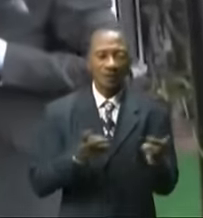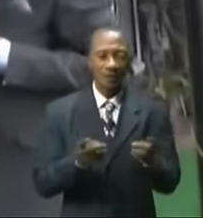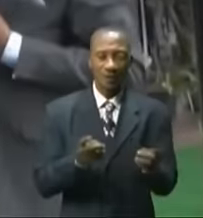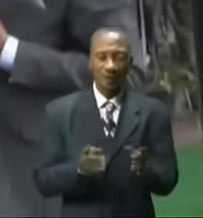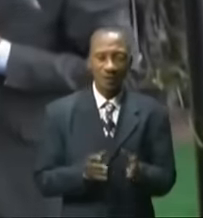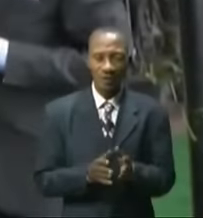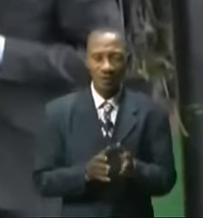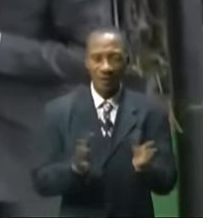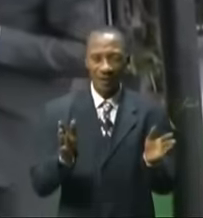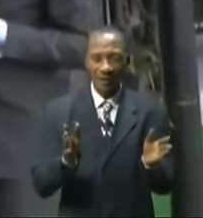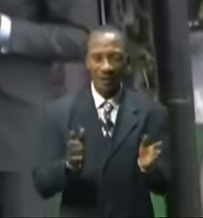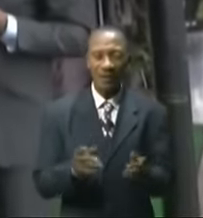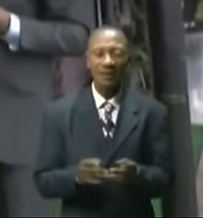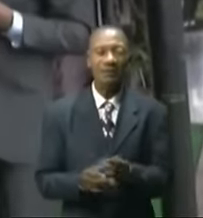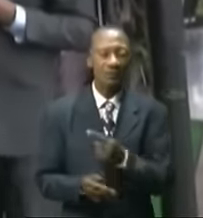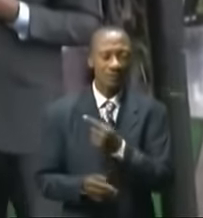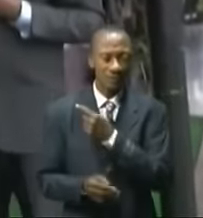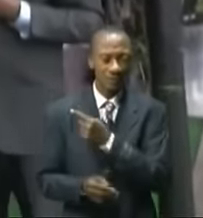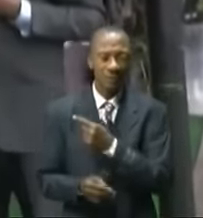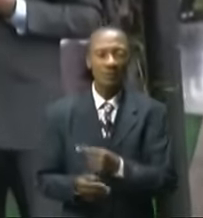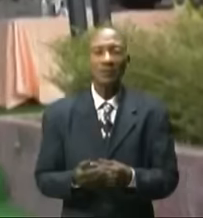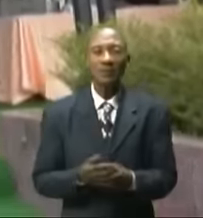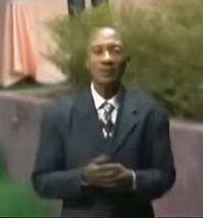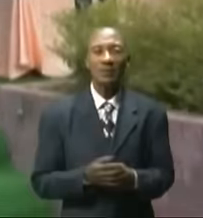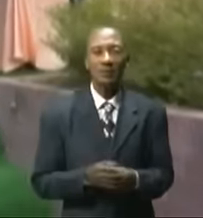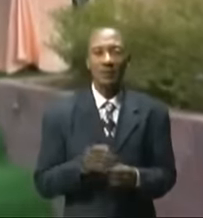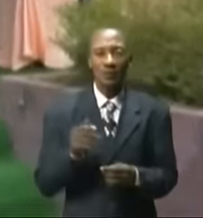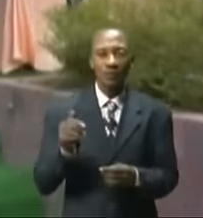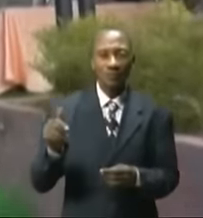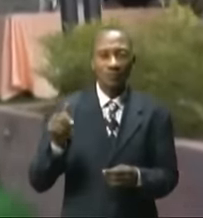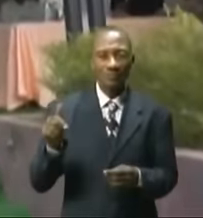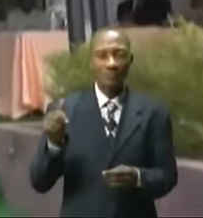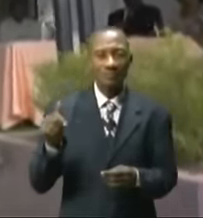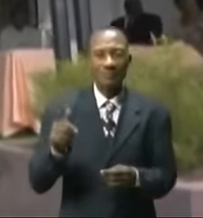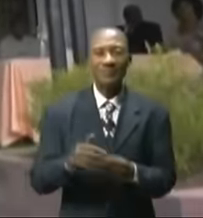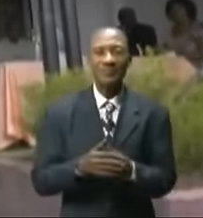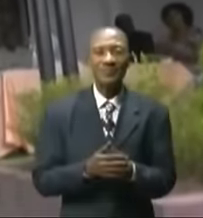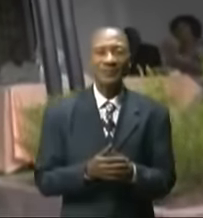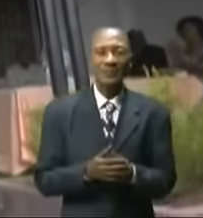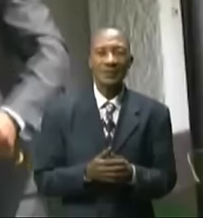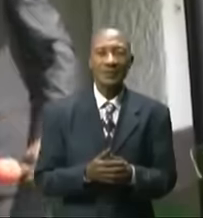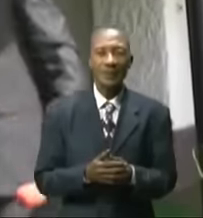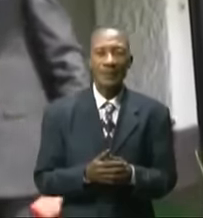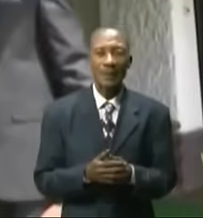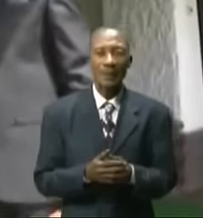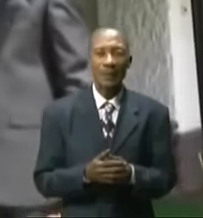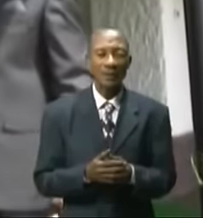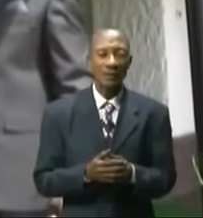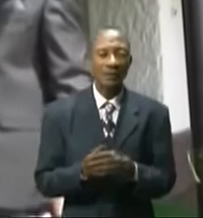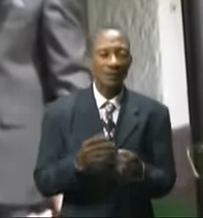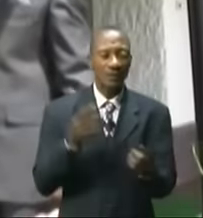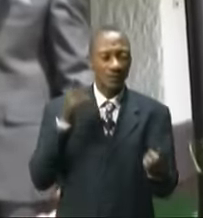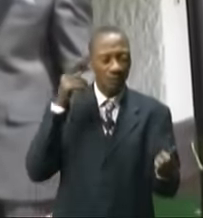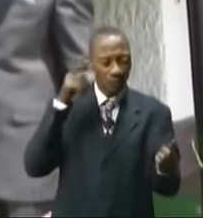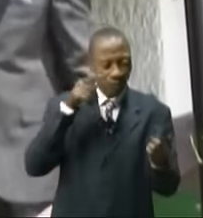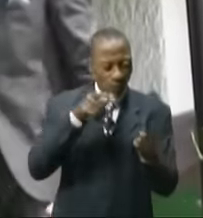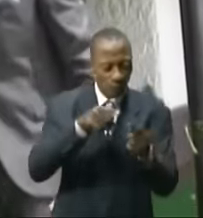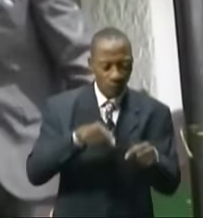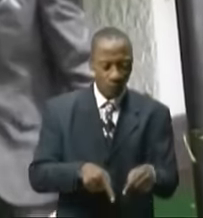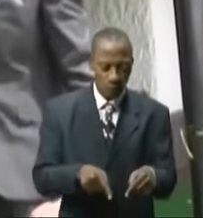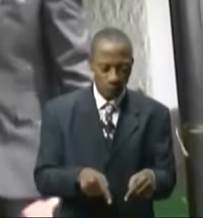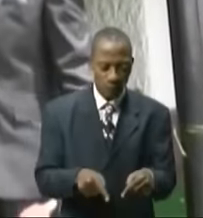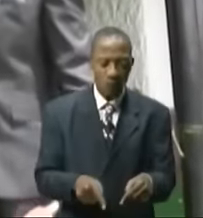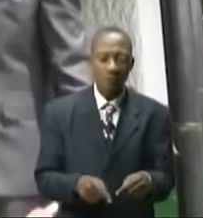grand amiral Baudouin Liwanga, a apprécié à sa juste valeur les efforts fournis jusqu'à ce jour par le personnel de cet